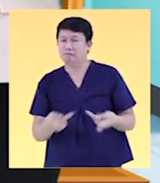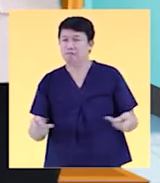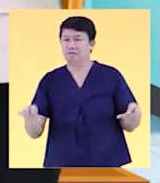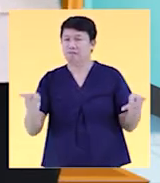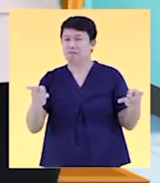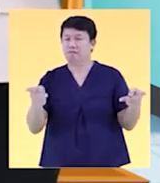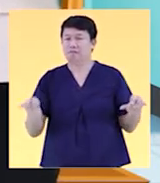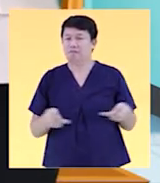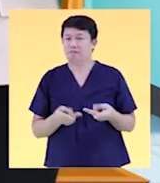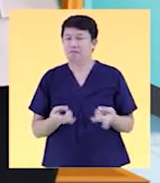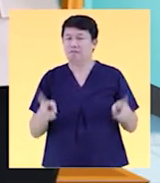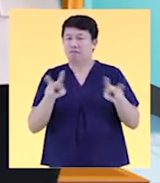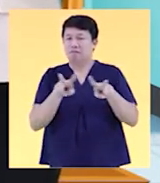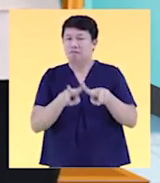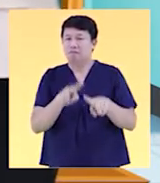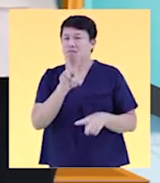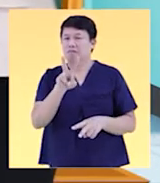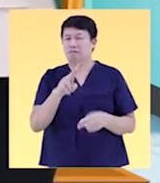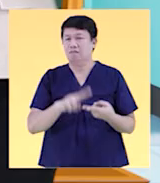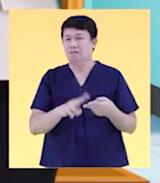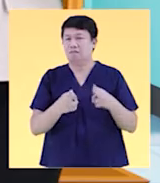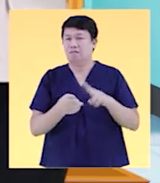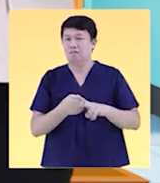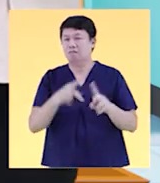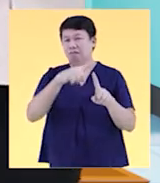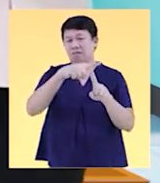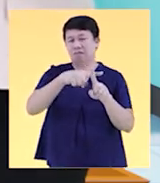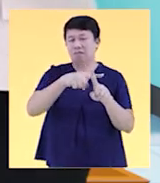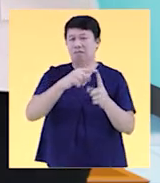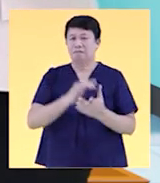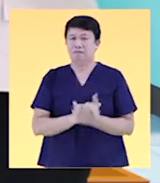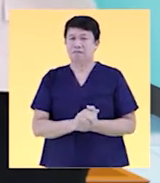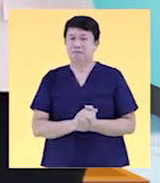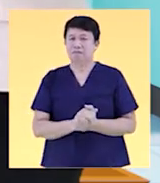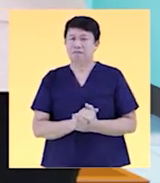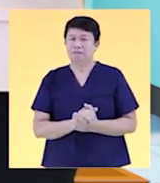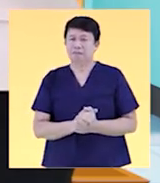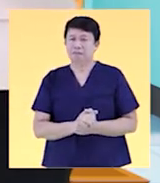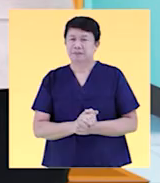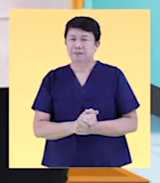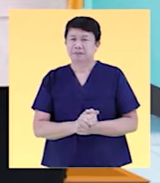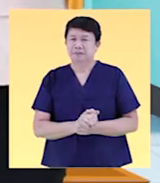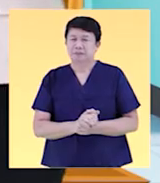ng place value ng dalawang numbers na inad.